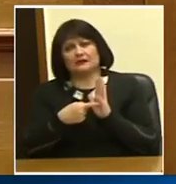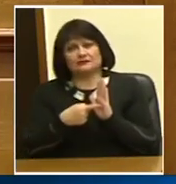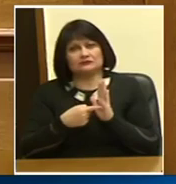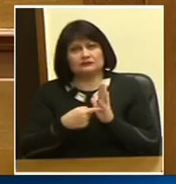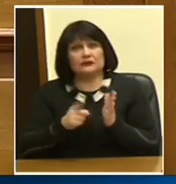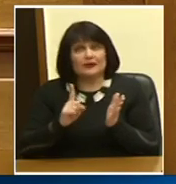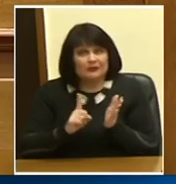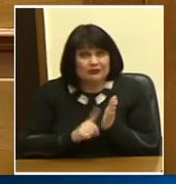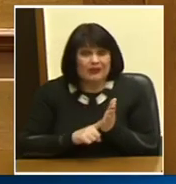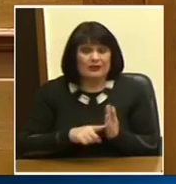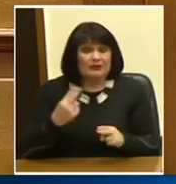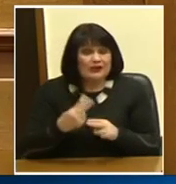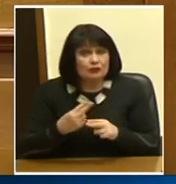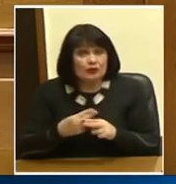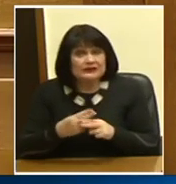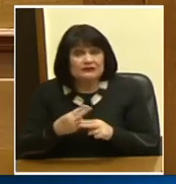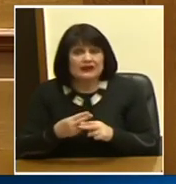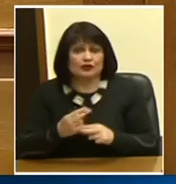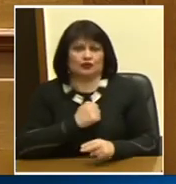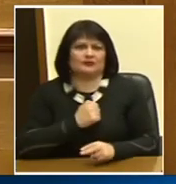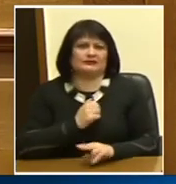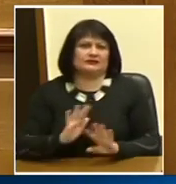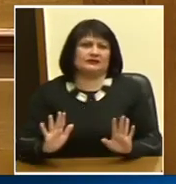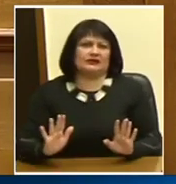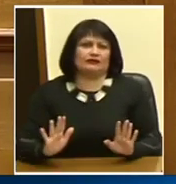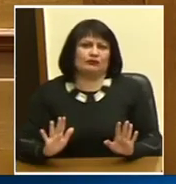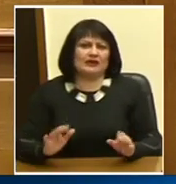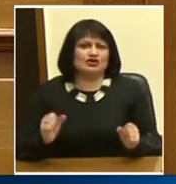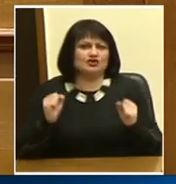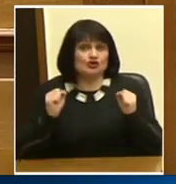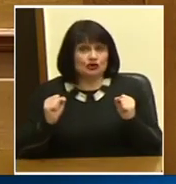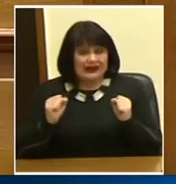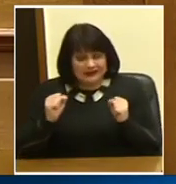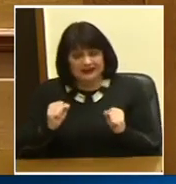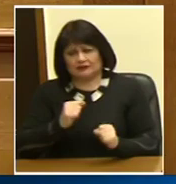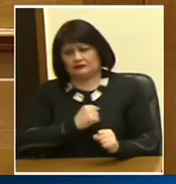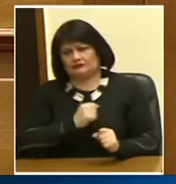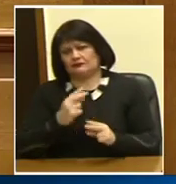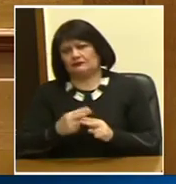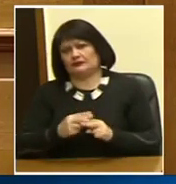αρχή. Για μας είναι μια ζωντανή και ενεργή αρχή, θα έπρεπε για όλους μας να